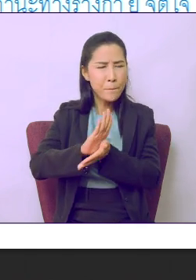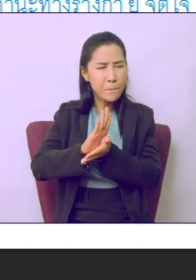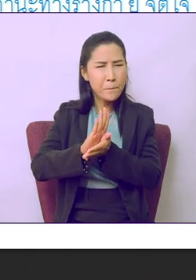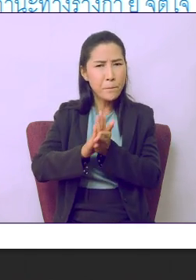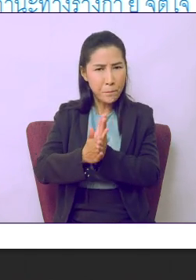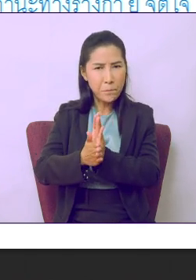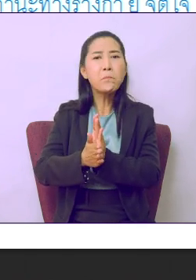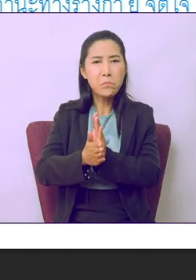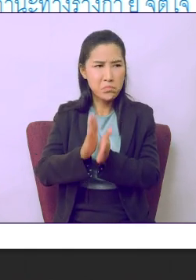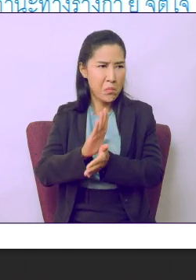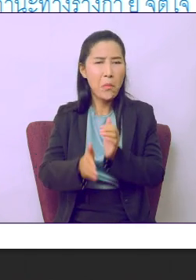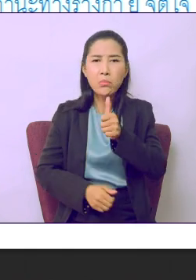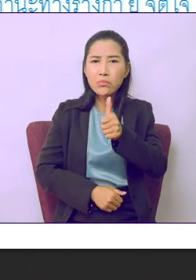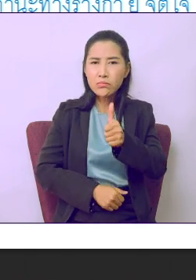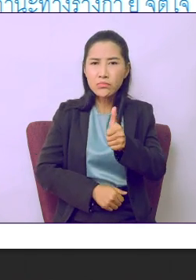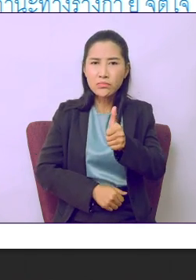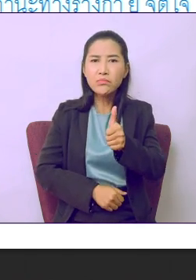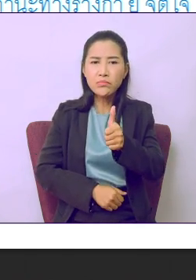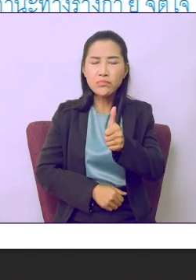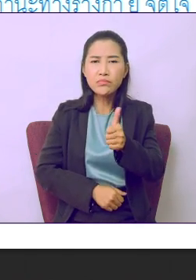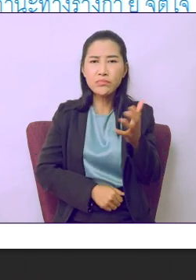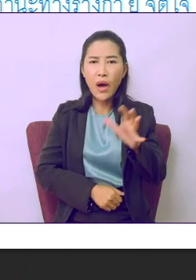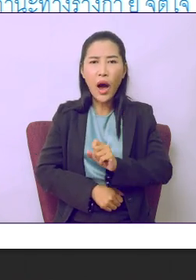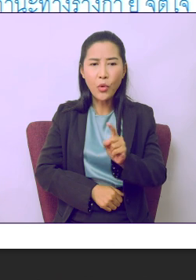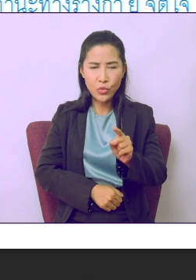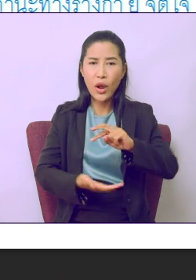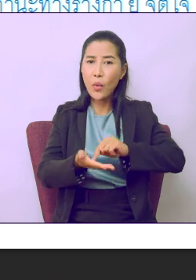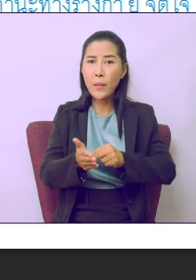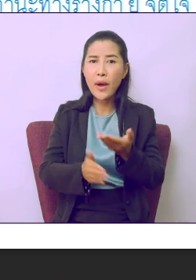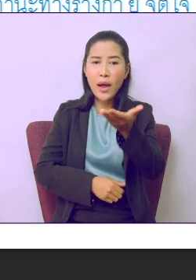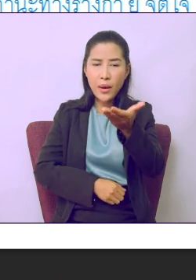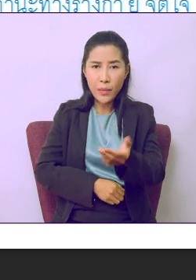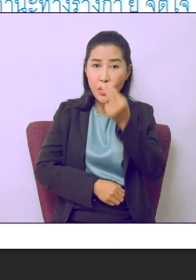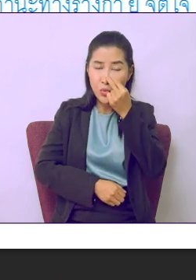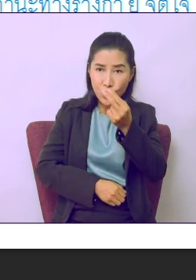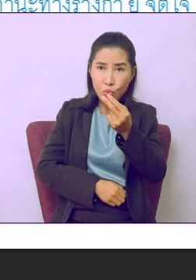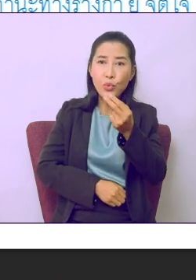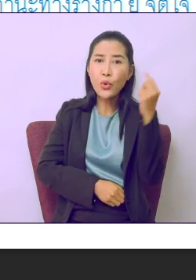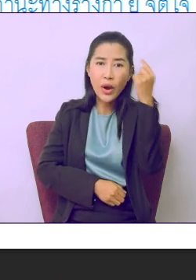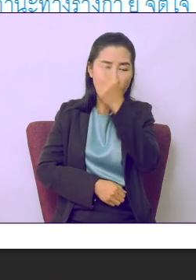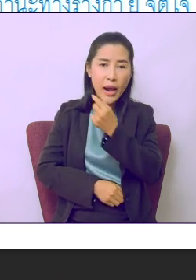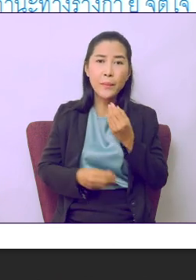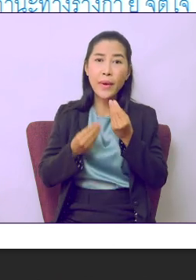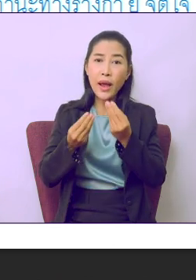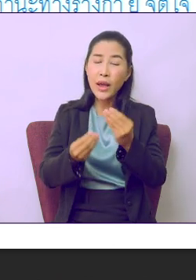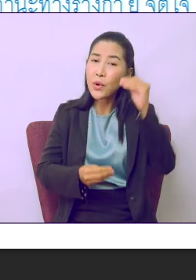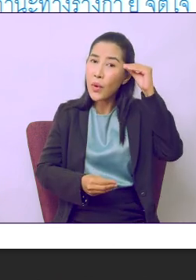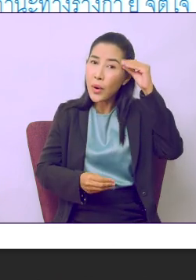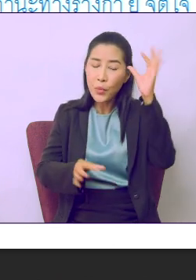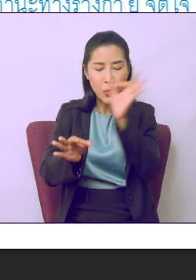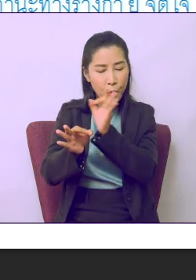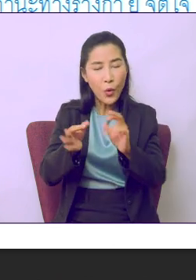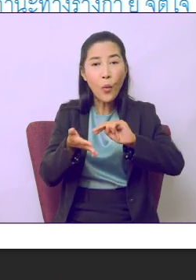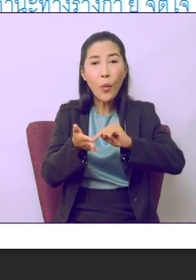แล้วก็เป็นประโยคนี้แหละเป็นที่มาของโมเดิร์นโยคะนะครับเดี๋ยวเดี๋ยวมาดูกันว่าใครเป็นคนให้ความรู้ประโยคนี้